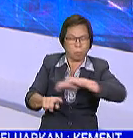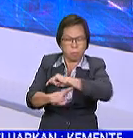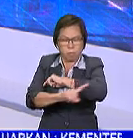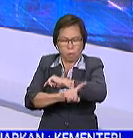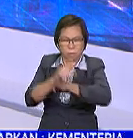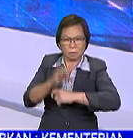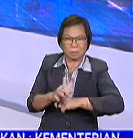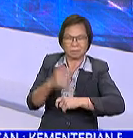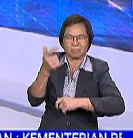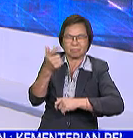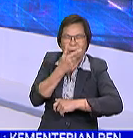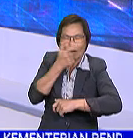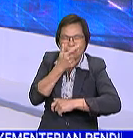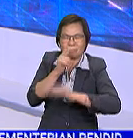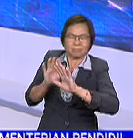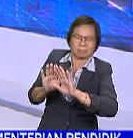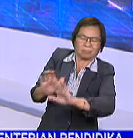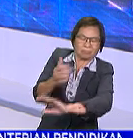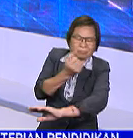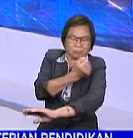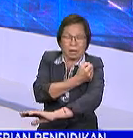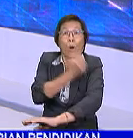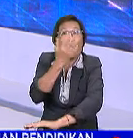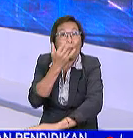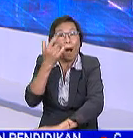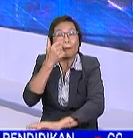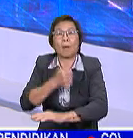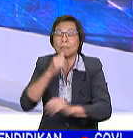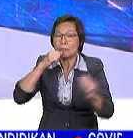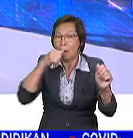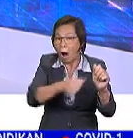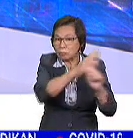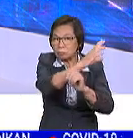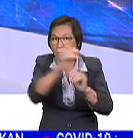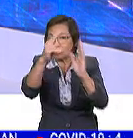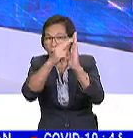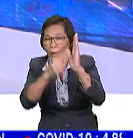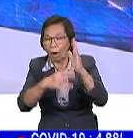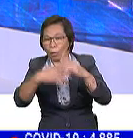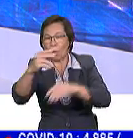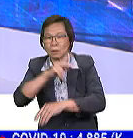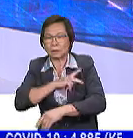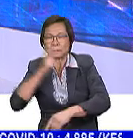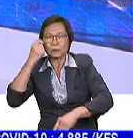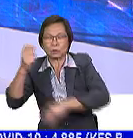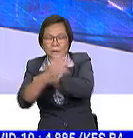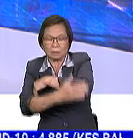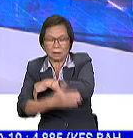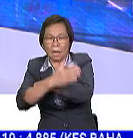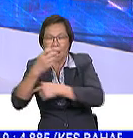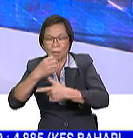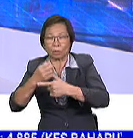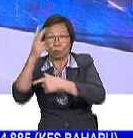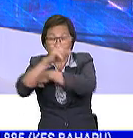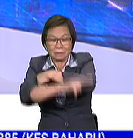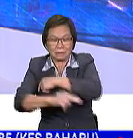sekiranya menolak suntikan vaksin COVID-19. Ini kerana setiap arahan dan peraturan dikeluarkan Ketua Setiausaha Negara serta